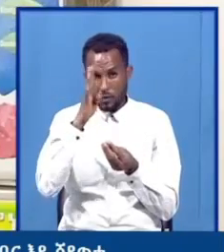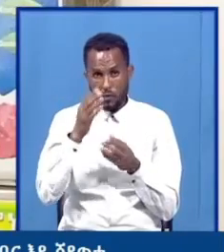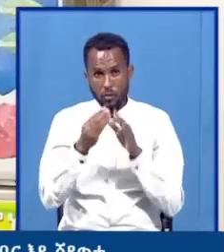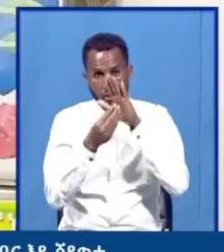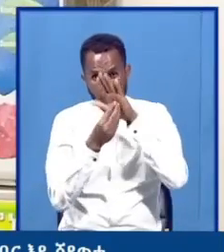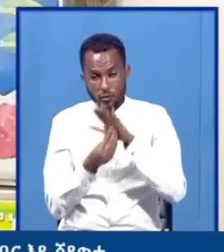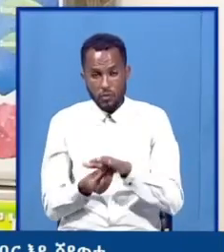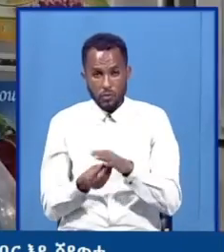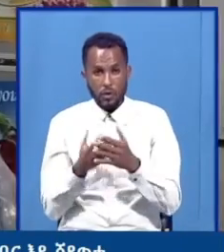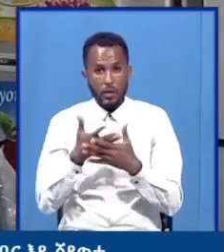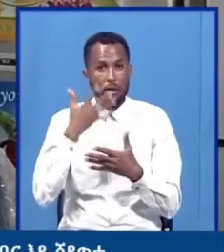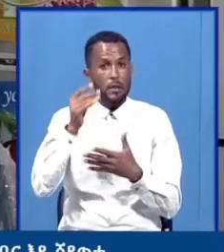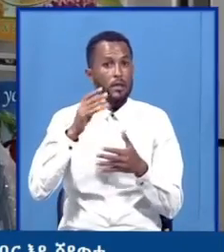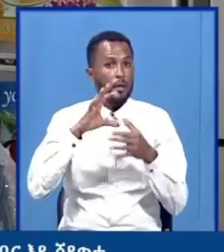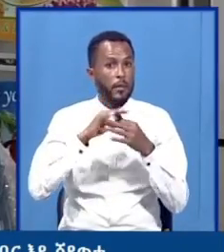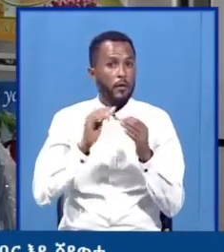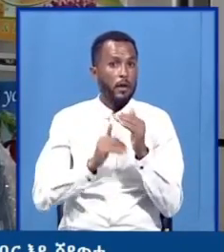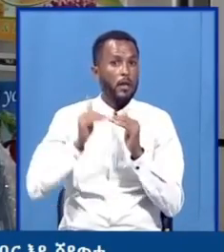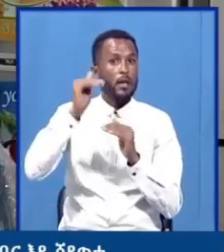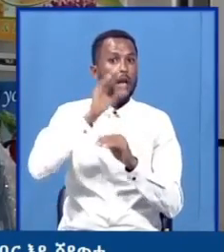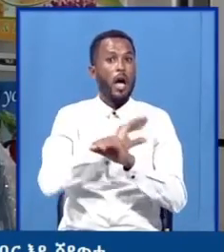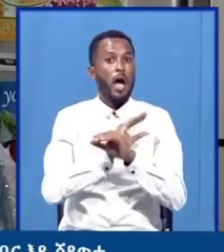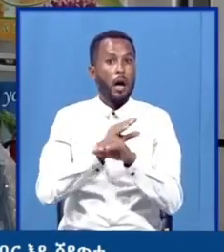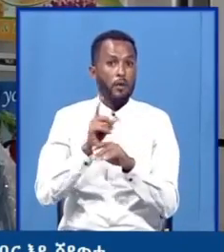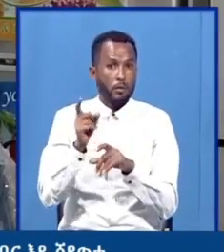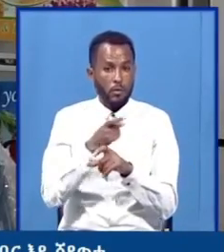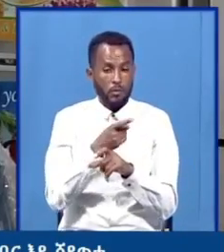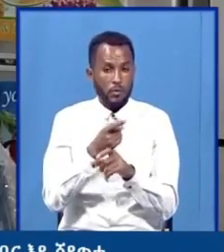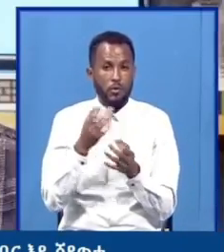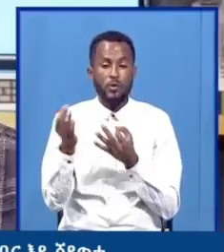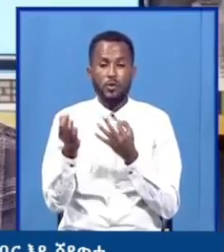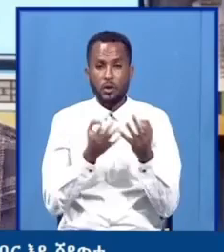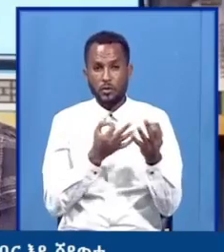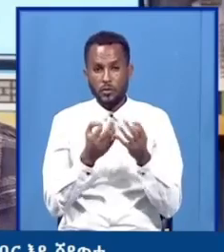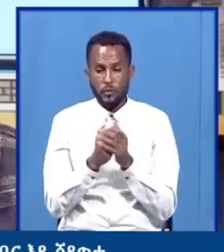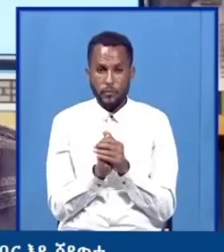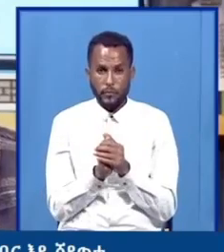ወፅዑን ቶነቲ ገዛኣይ ማሕበረሰብ ልዕሊ ዓቕሙ ይኾንዎ ከም ዘለው እውን የብርሁ